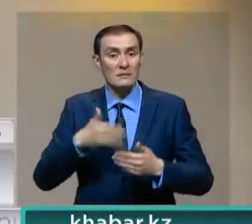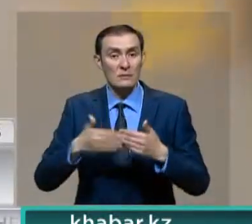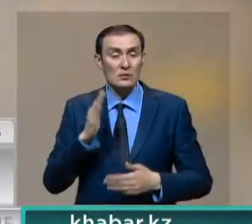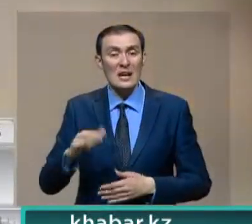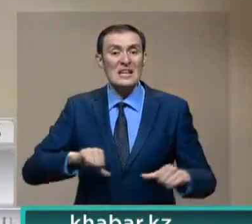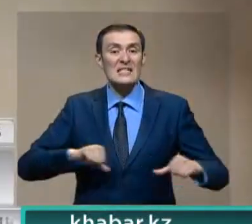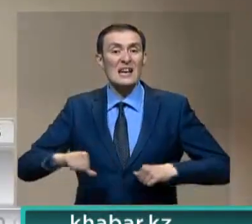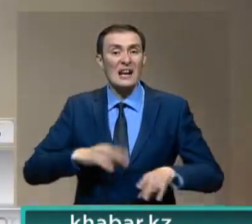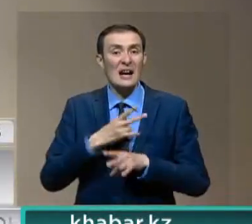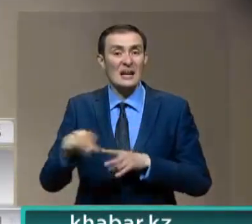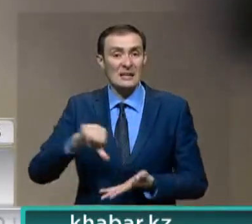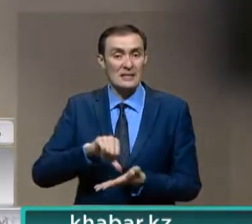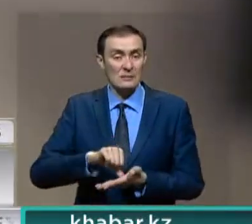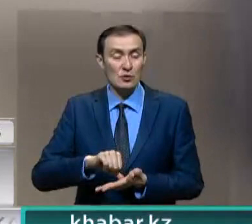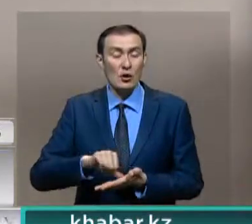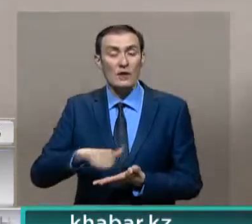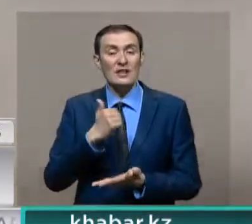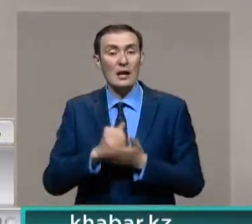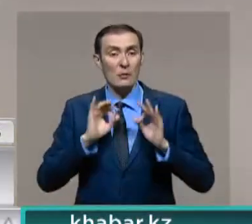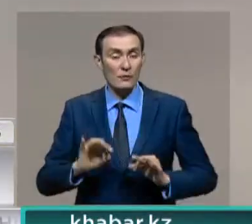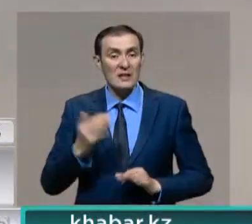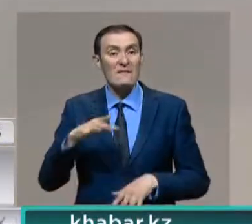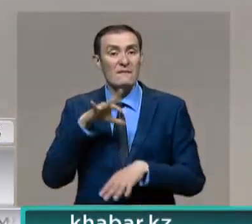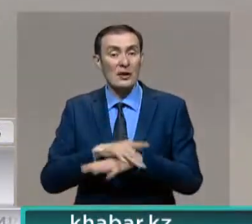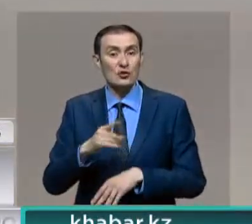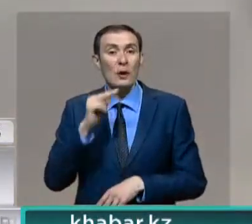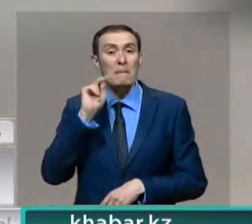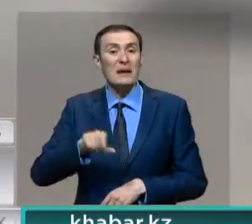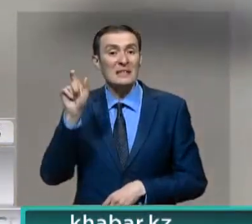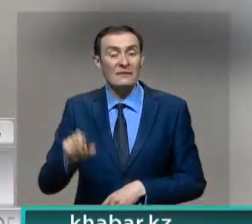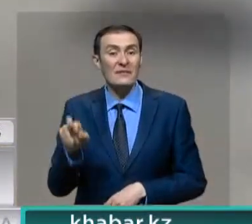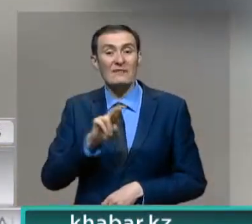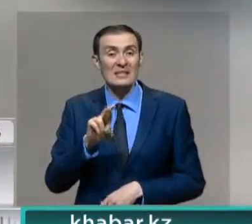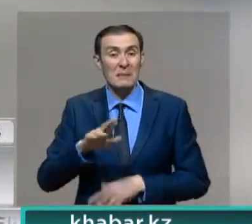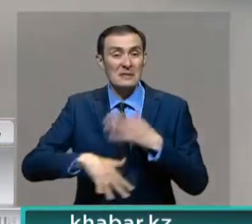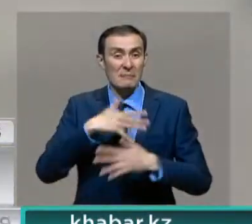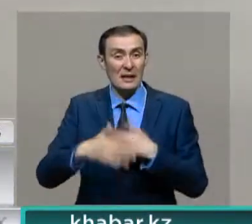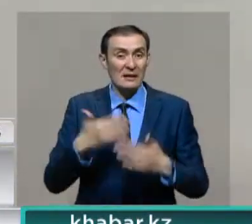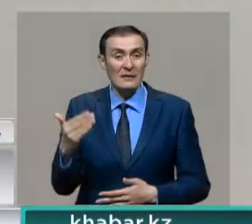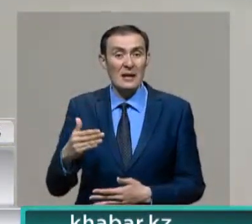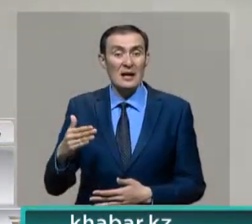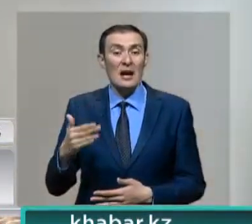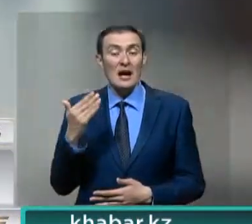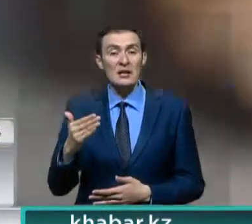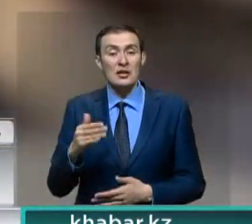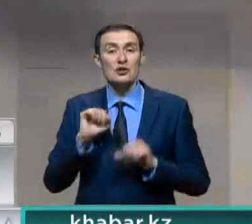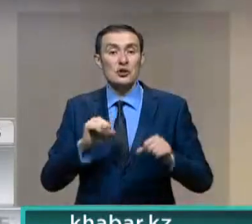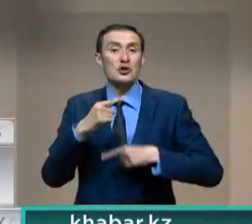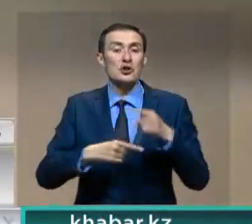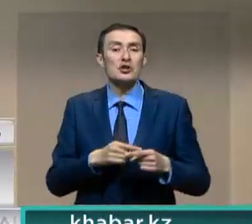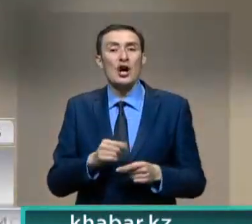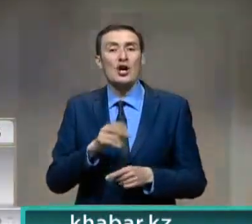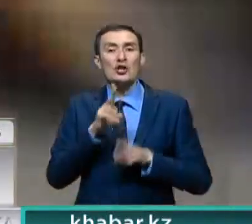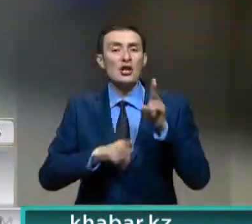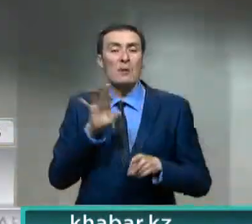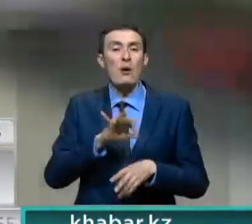за терроризм, отметили в Генпрокуратуре, и тот факт, что подозреваемые в январских беспорядках выстраивают линию защиты через жалобы